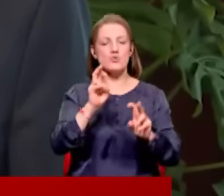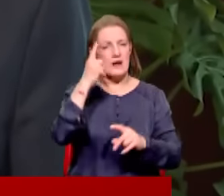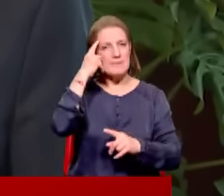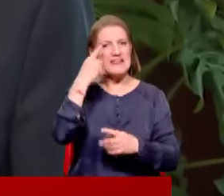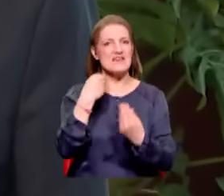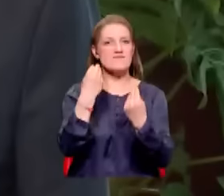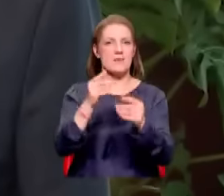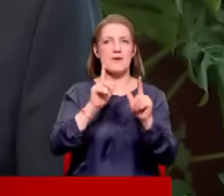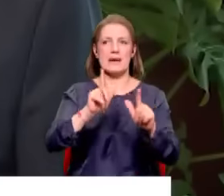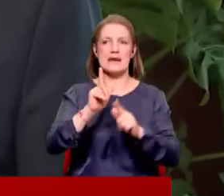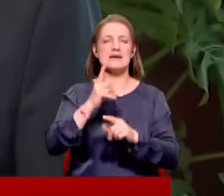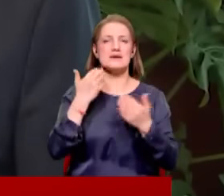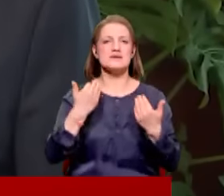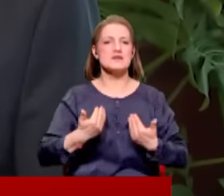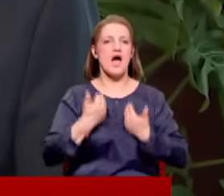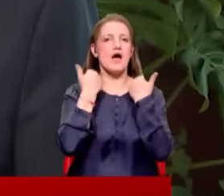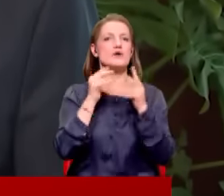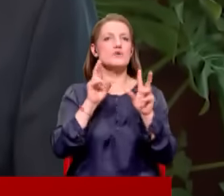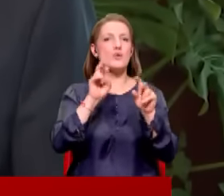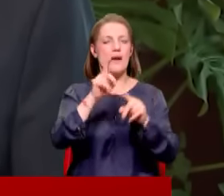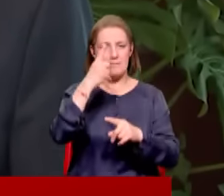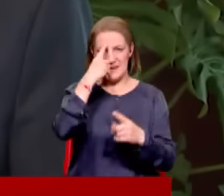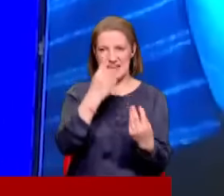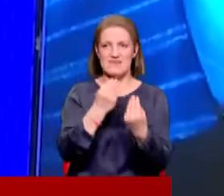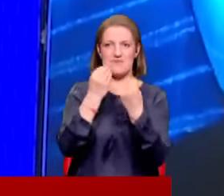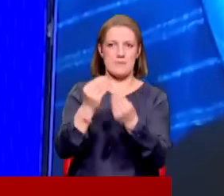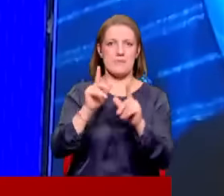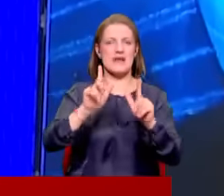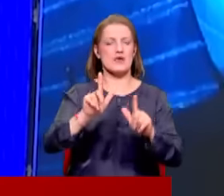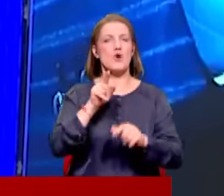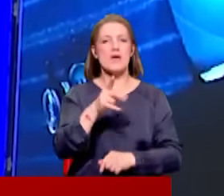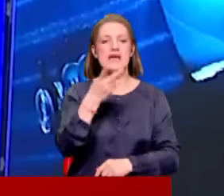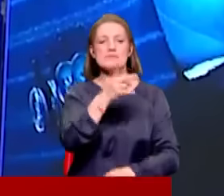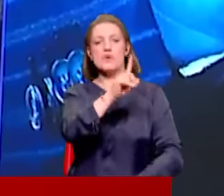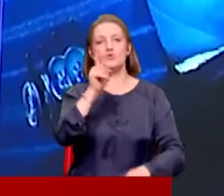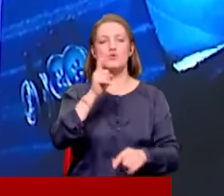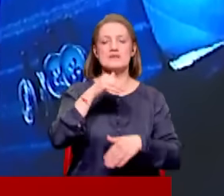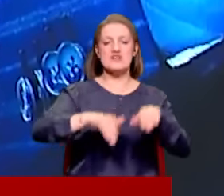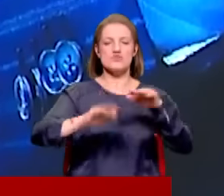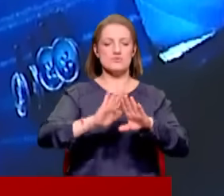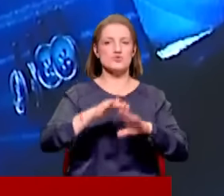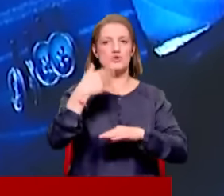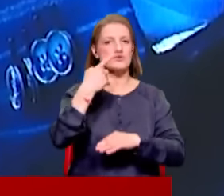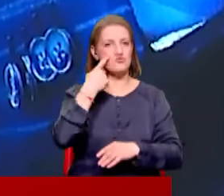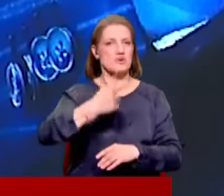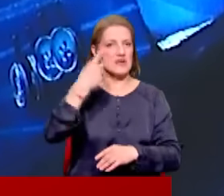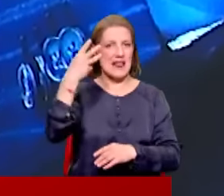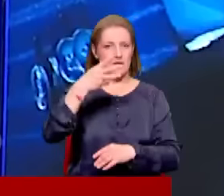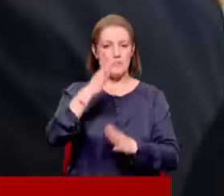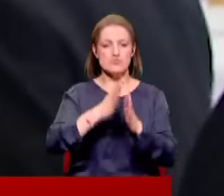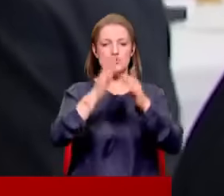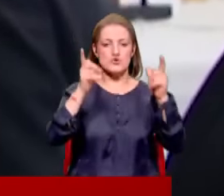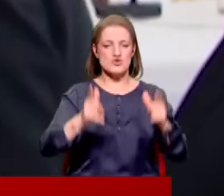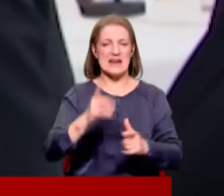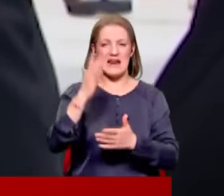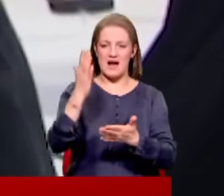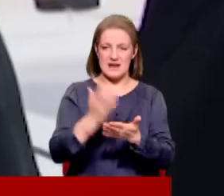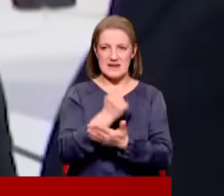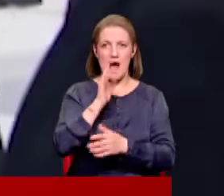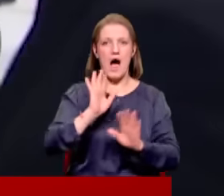gerekiyor. Yani özellikle yargısal konularda bilgi vermem gerekiyor. 2019 seçimleri sonrası Cumhurbaşkanı Erdoğan büyük şehirleri